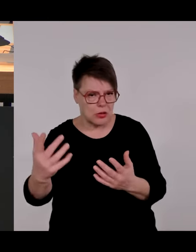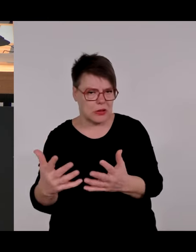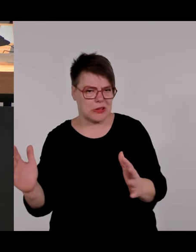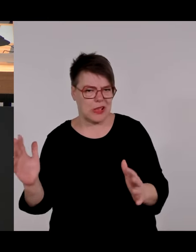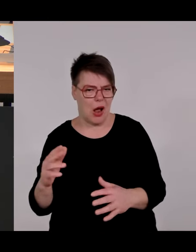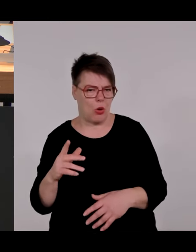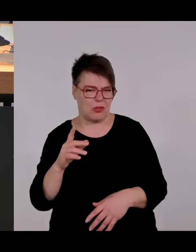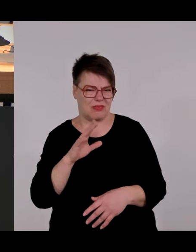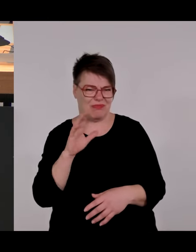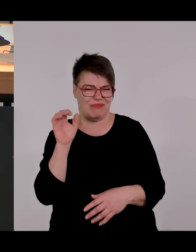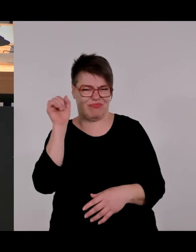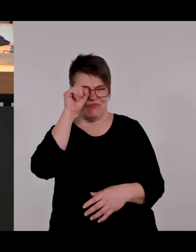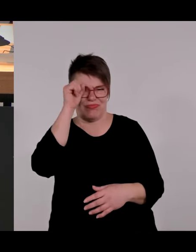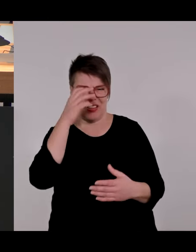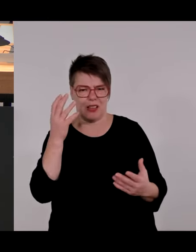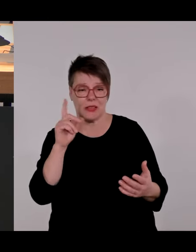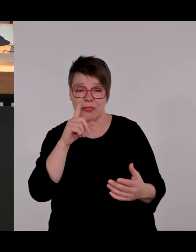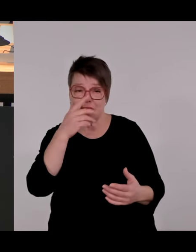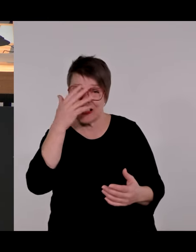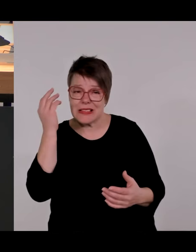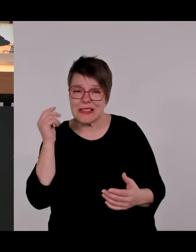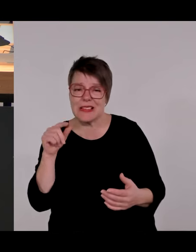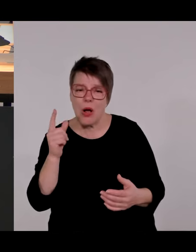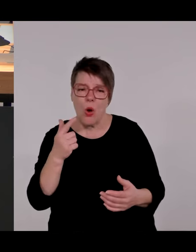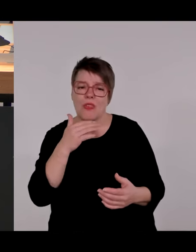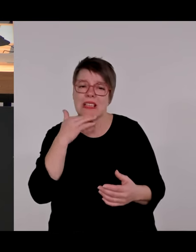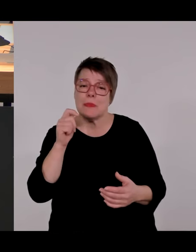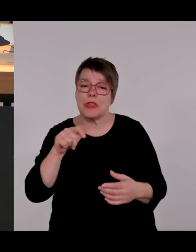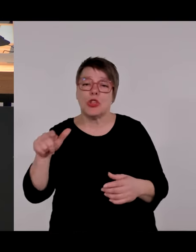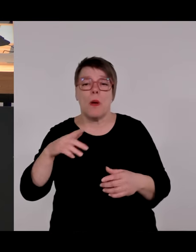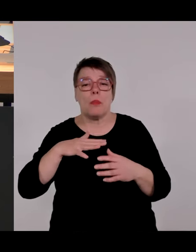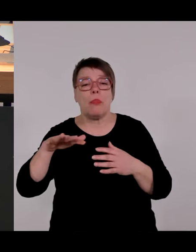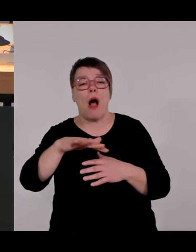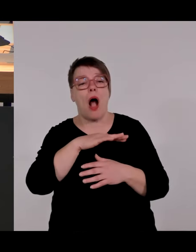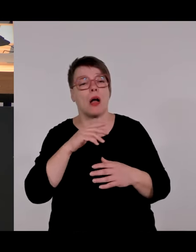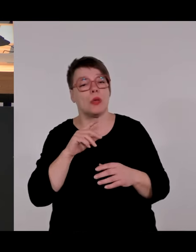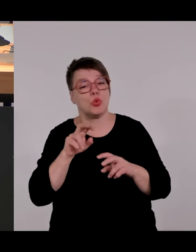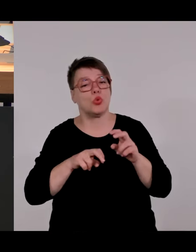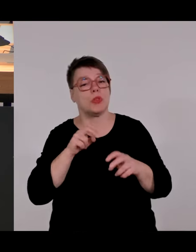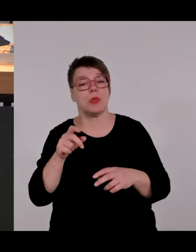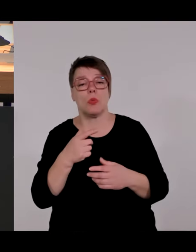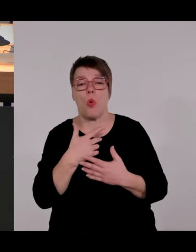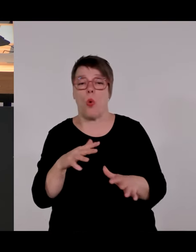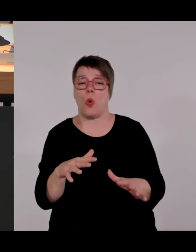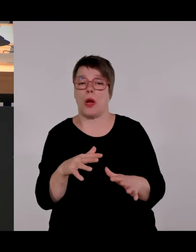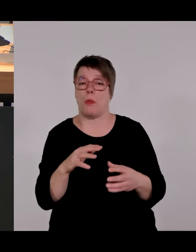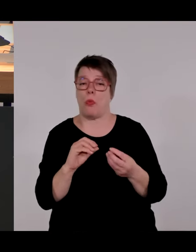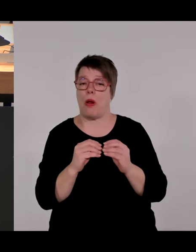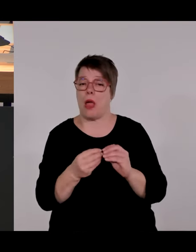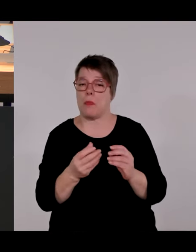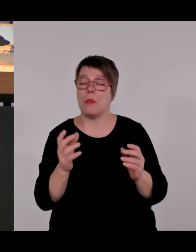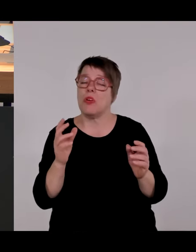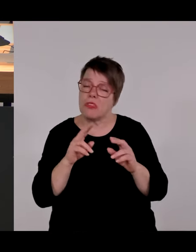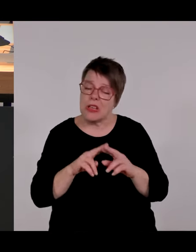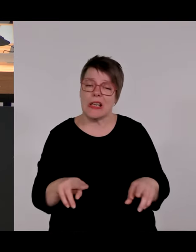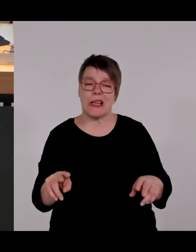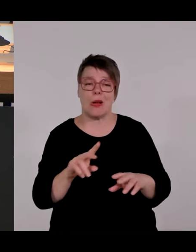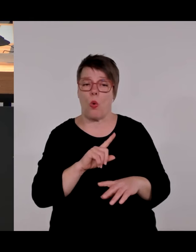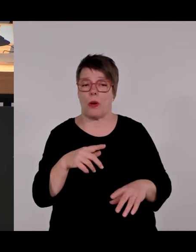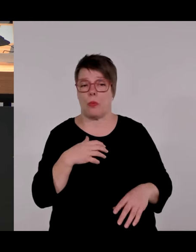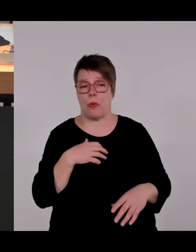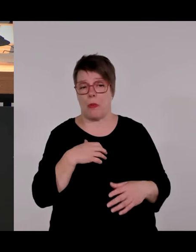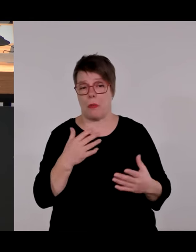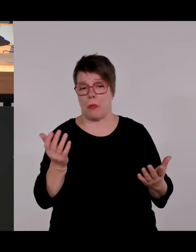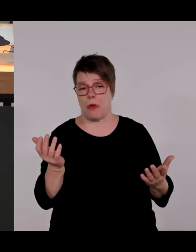aufsuchende Sozialarbeit, Umbau des Parks, ja, gehen Sie über ihn hinweg, als gelte es, einen Feind zu besiegen. Und zetteln da einen Hickhack um